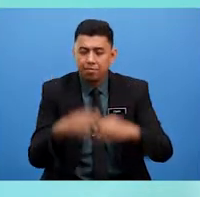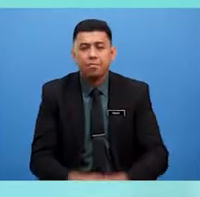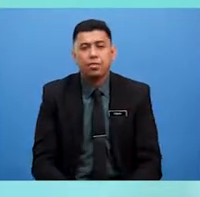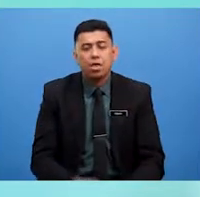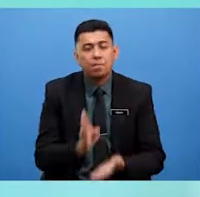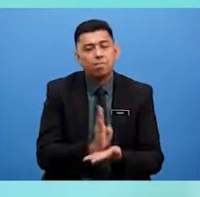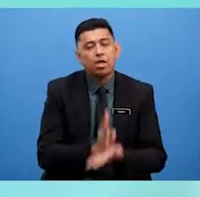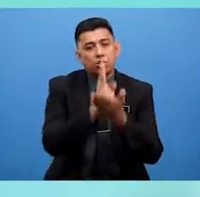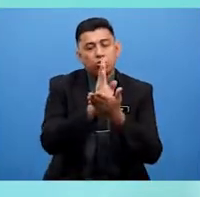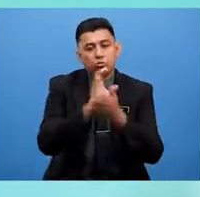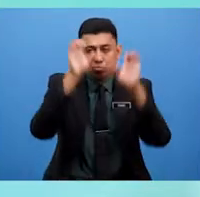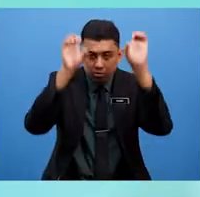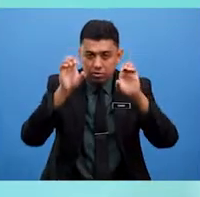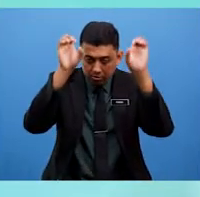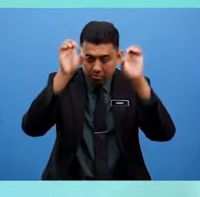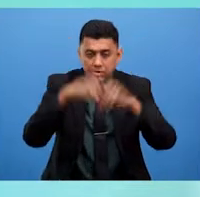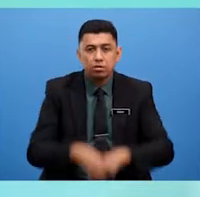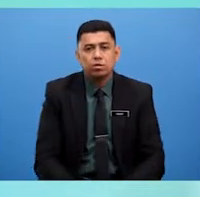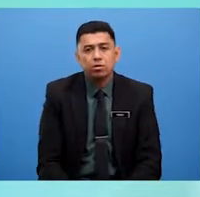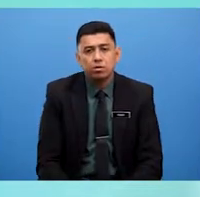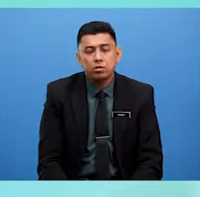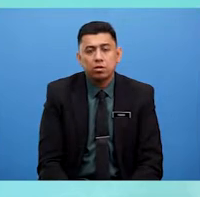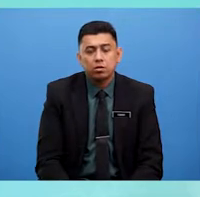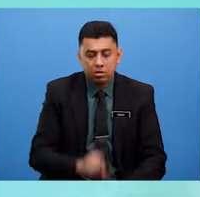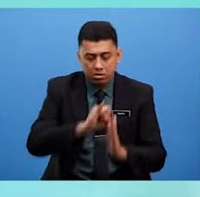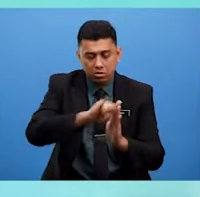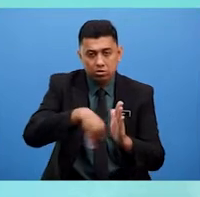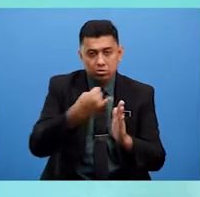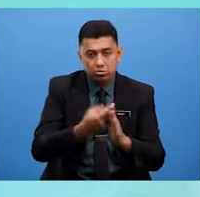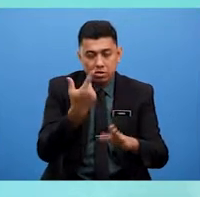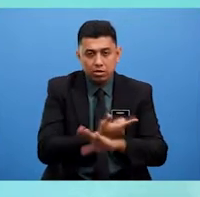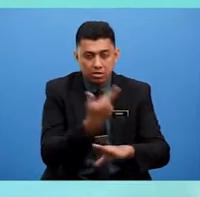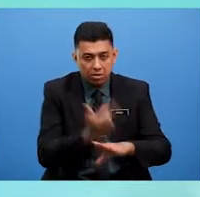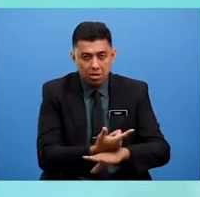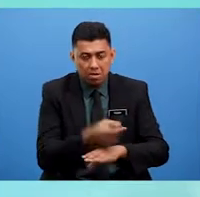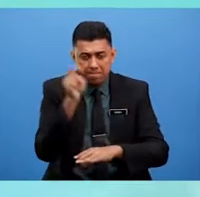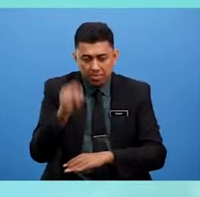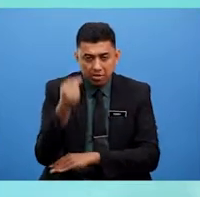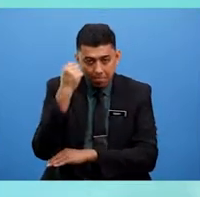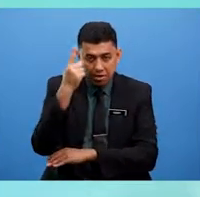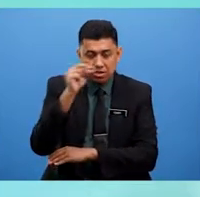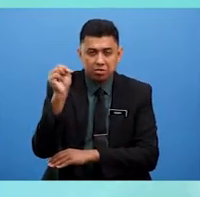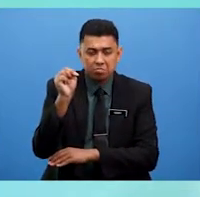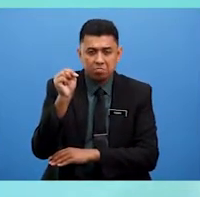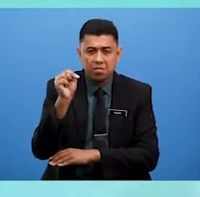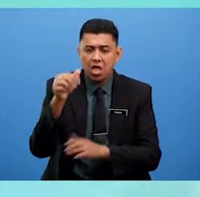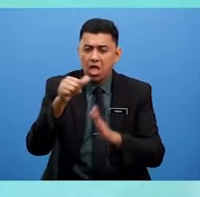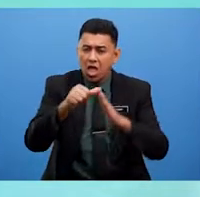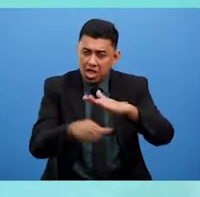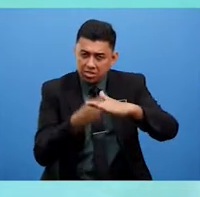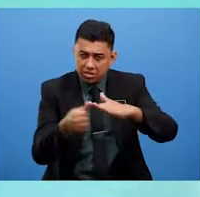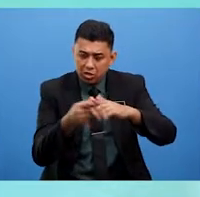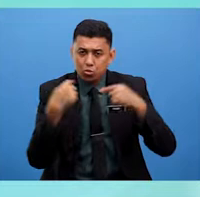Untuk membantu atlet mencapai prestasi optimum, jurulatih mesti ada pemahaman asas cara tubuh berfungsi dari